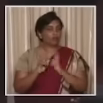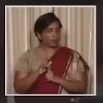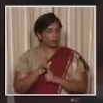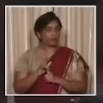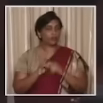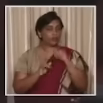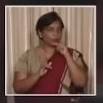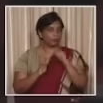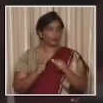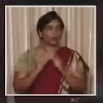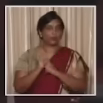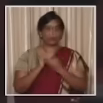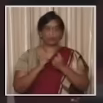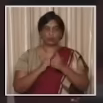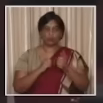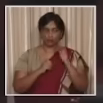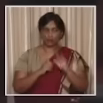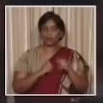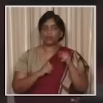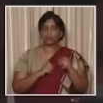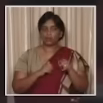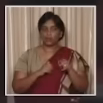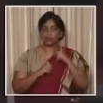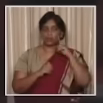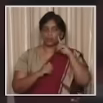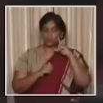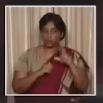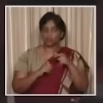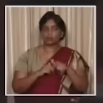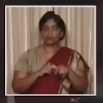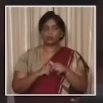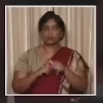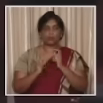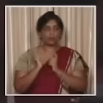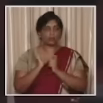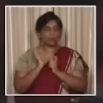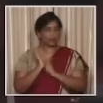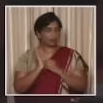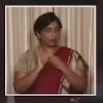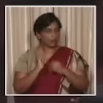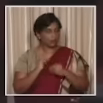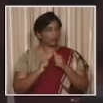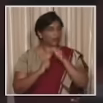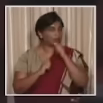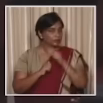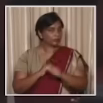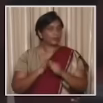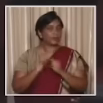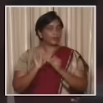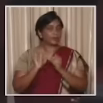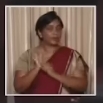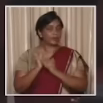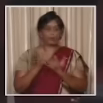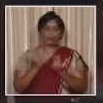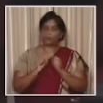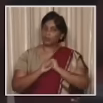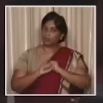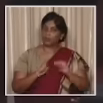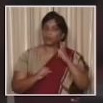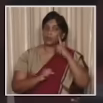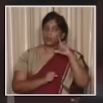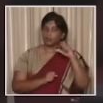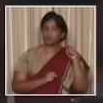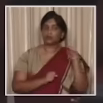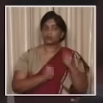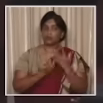නිල නයහිමියන් සමග සිදු කරේ. ඒකම චීනය මෙහි නිල නයහි නිල වශයෙන් සමාජීයත්වයේ නොදරුවත් චීනය ඒ